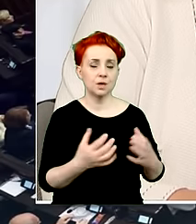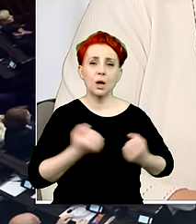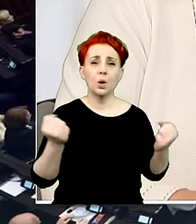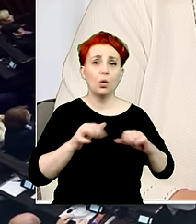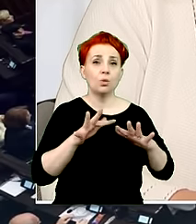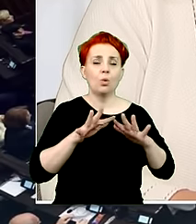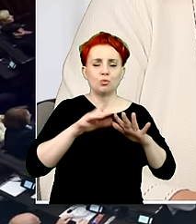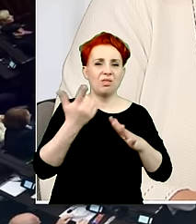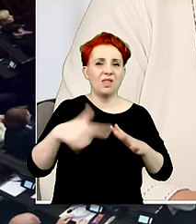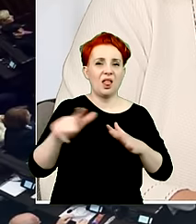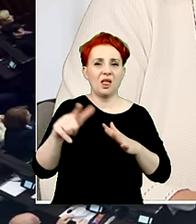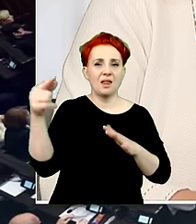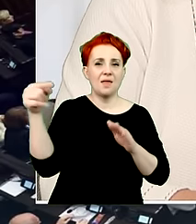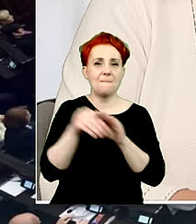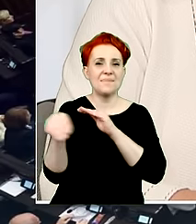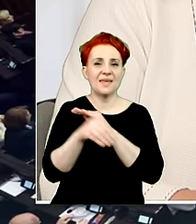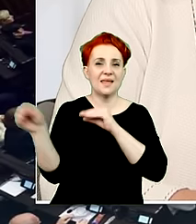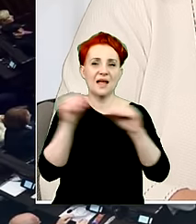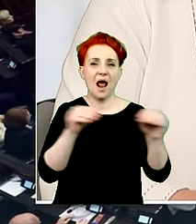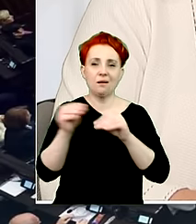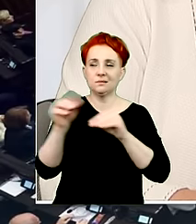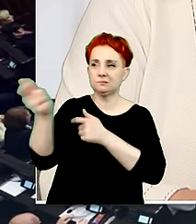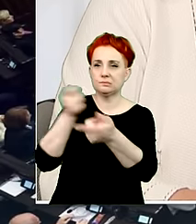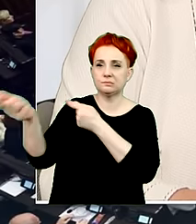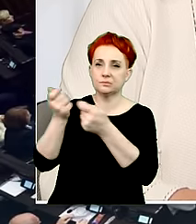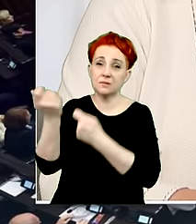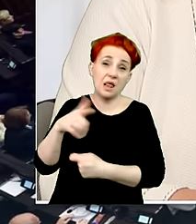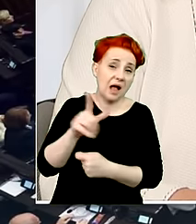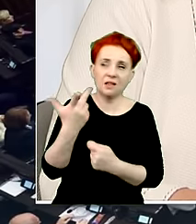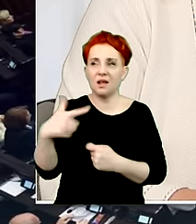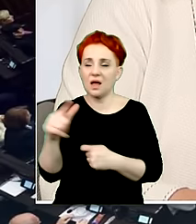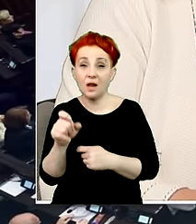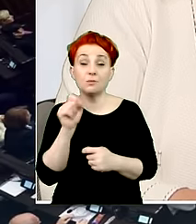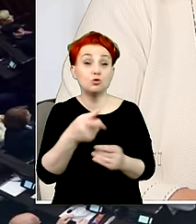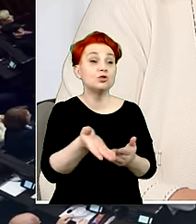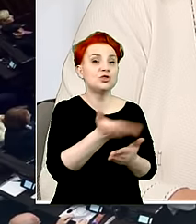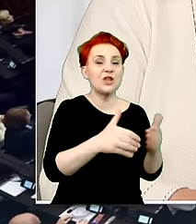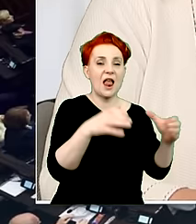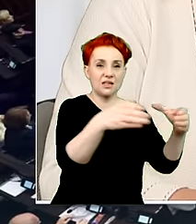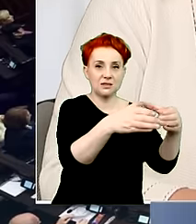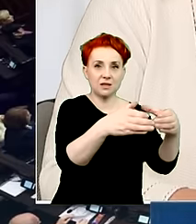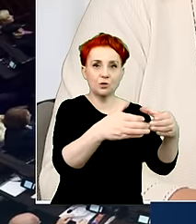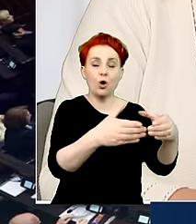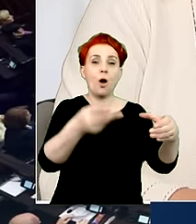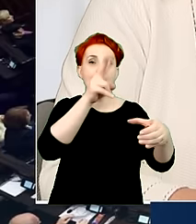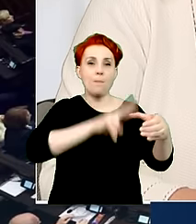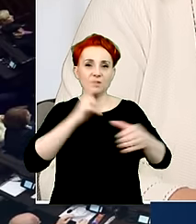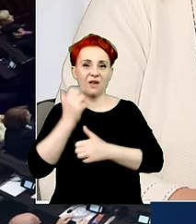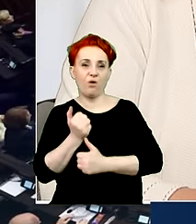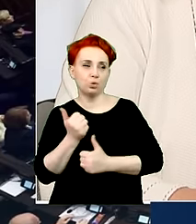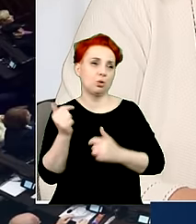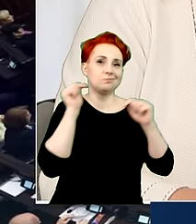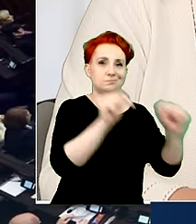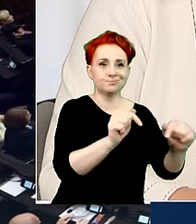do siebie nielegalnych migrantów, legalnych, nielegalnych, w którym są dzielnice, gdzie musi policja z wojskiem interweniować. To jest kraj,